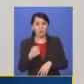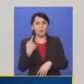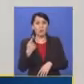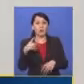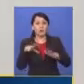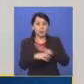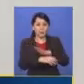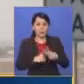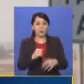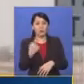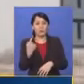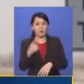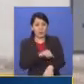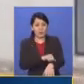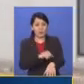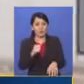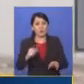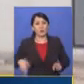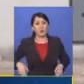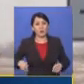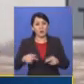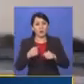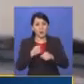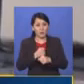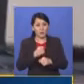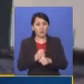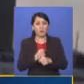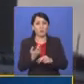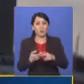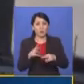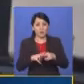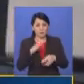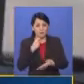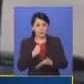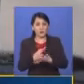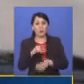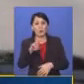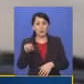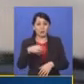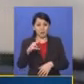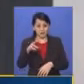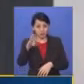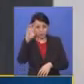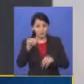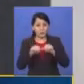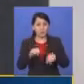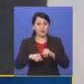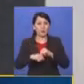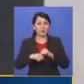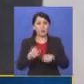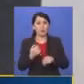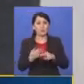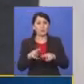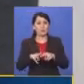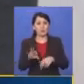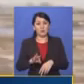келтіргені, 1-і тонау, тағы 1-і есірткі қылмысын жағаны үшін жауапқа тартылмақ. ТМД елдерінің құқық қорғау органдары